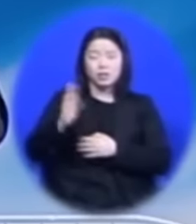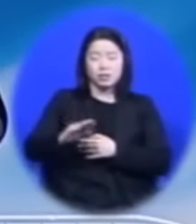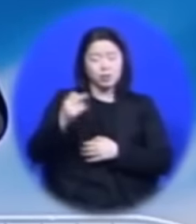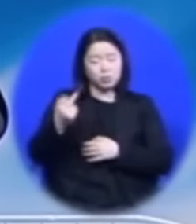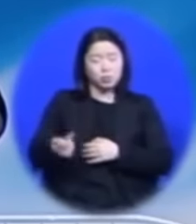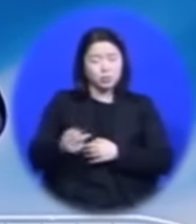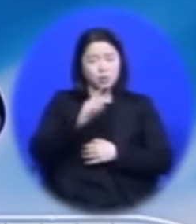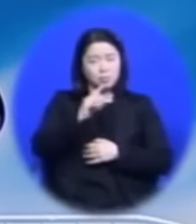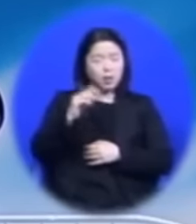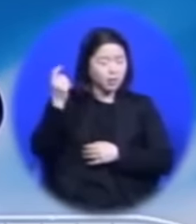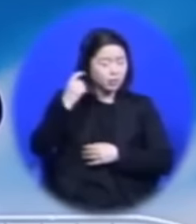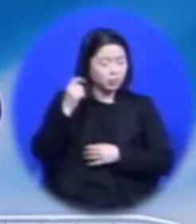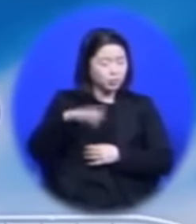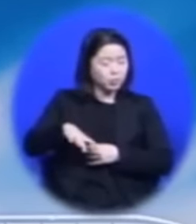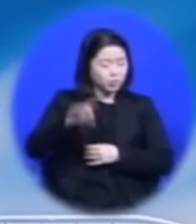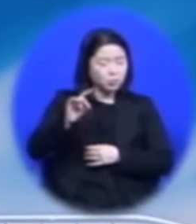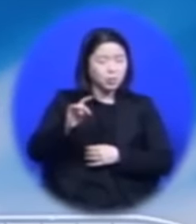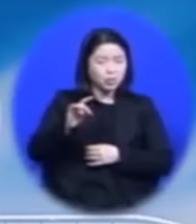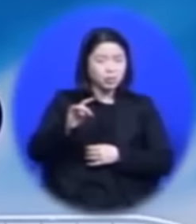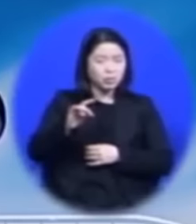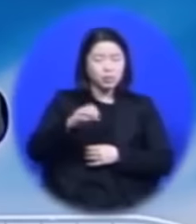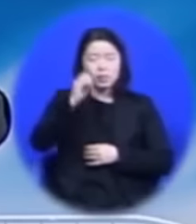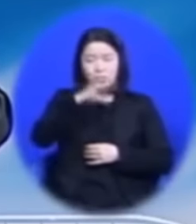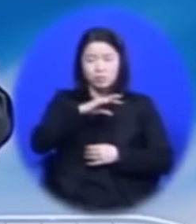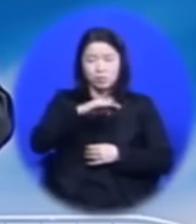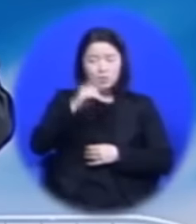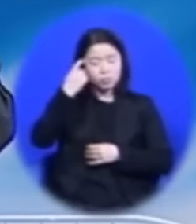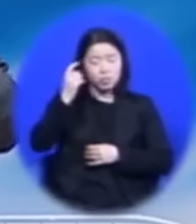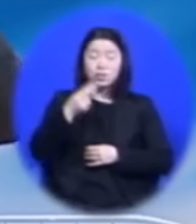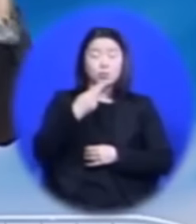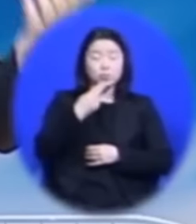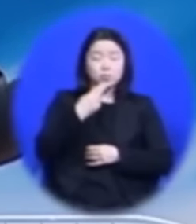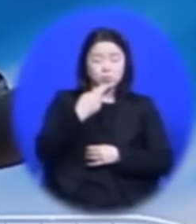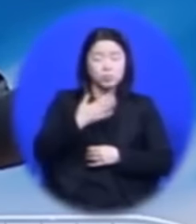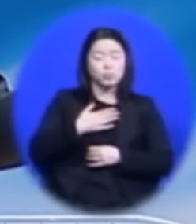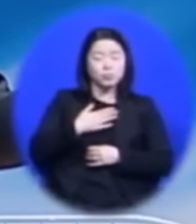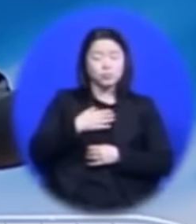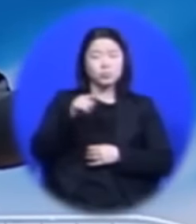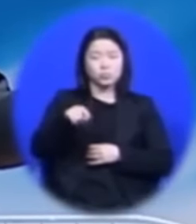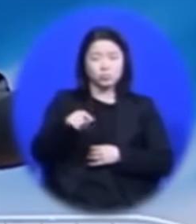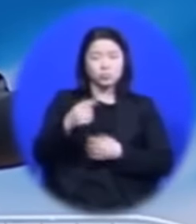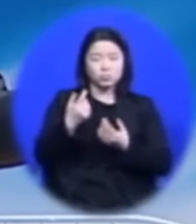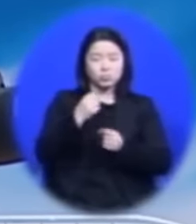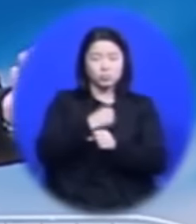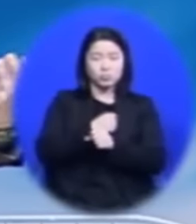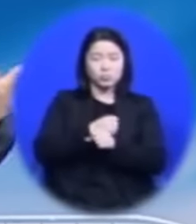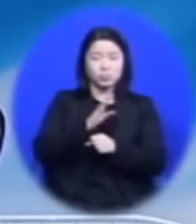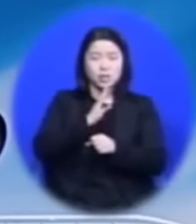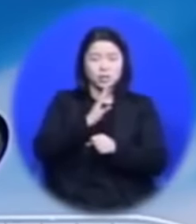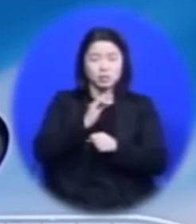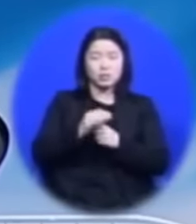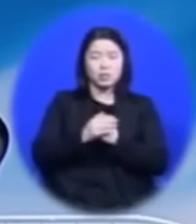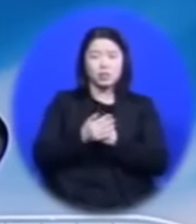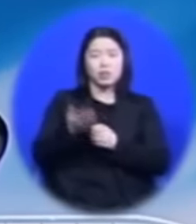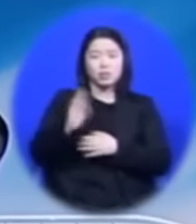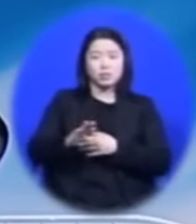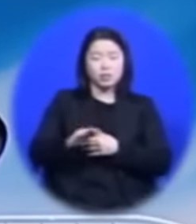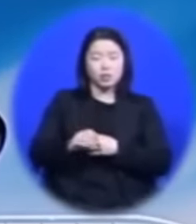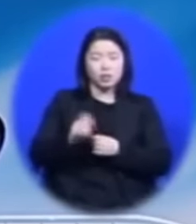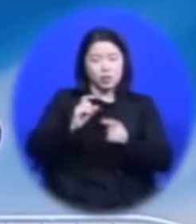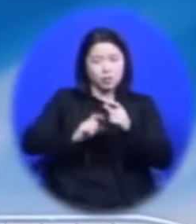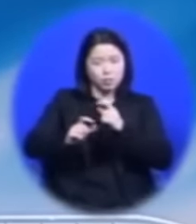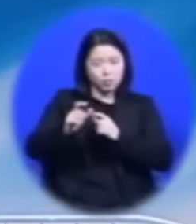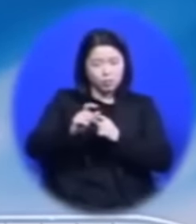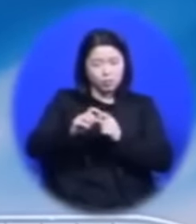이야기를 듣고 처음에는 그냥 무덤덤했어요. 제가 그랬으니까. 그런데 점점